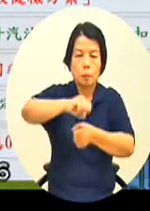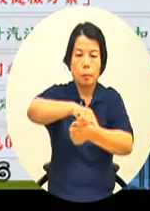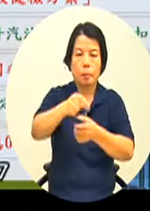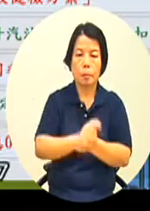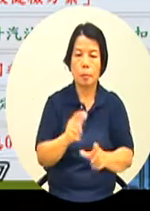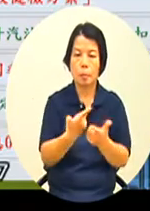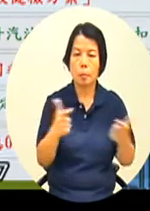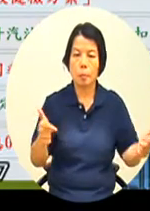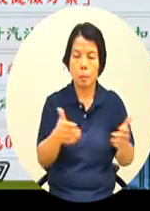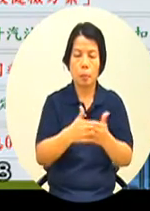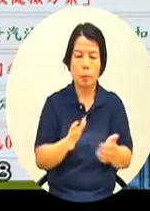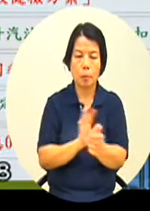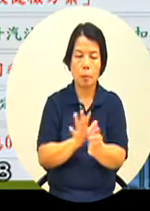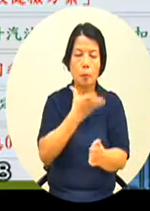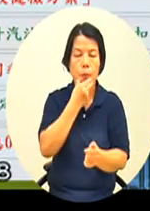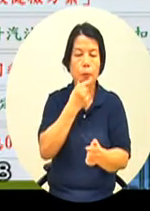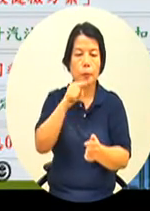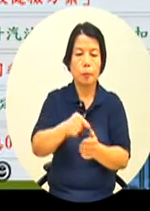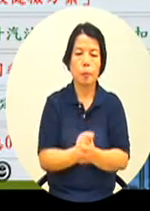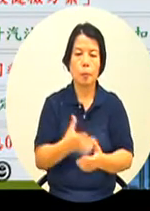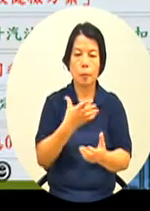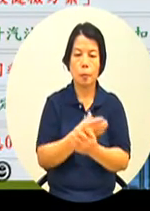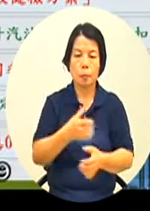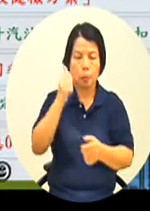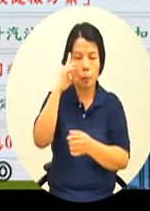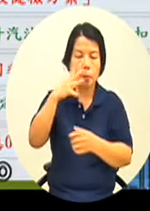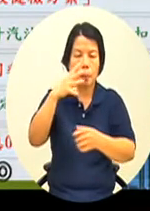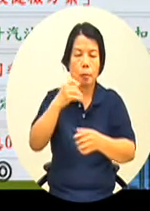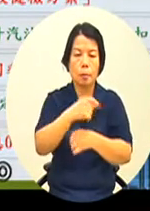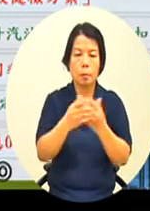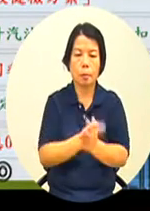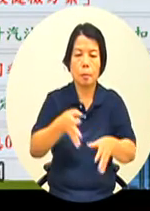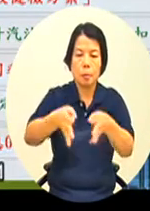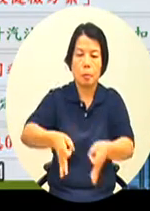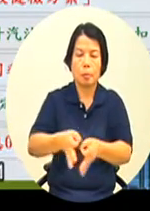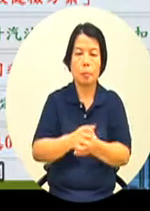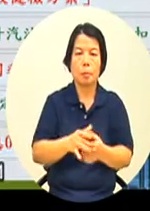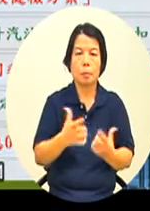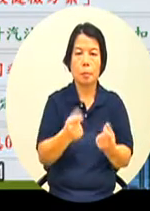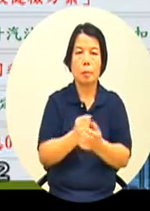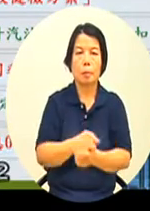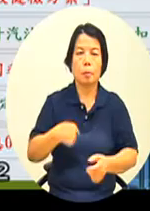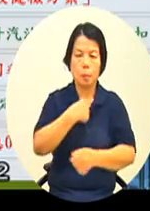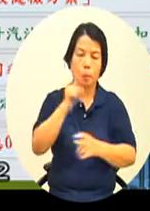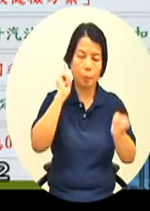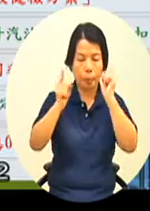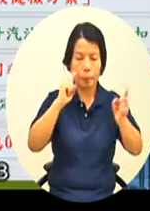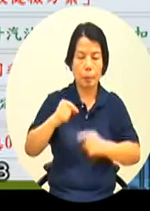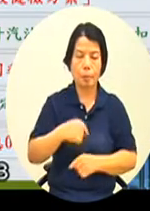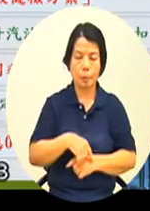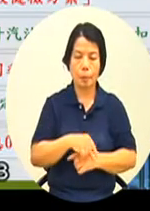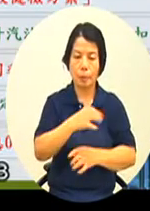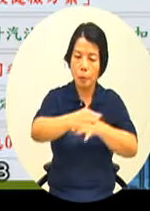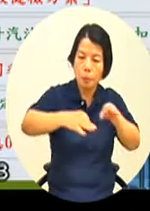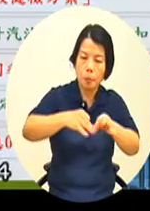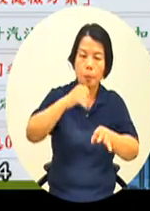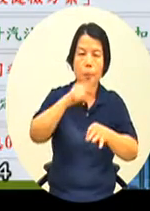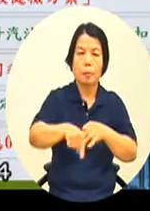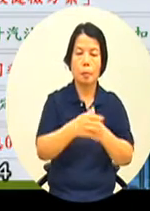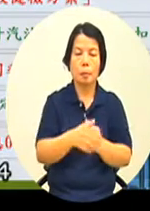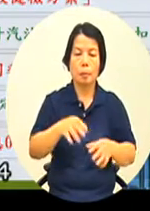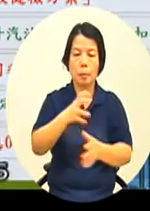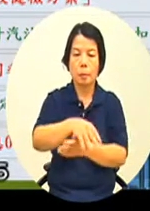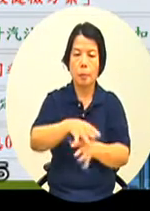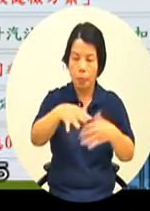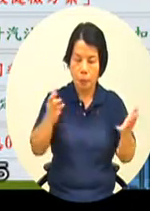福利、创造幸福有感部分，我们更续签订繁星好康特约优惠商店，目前有900家